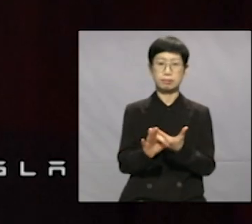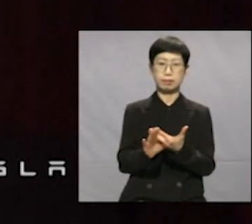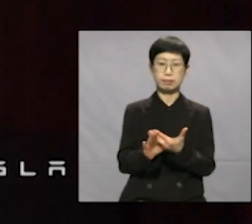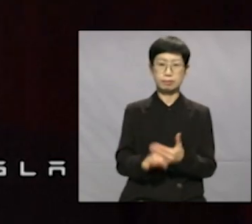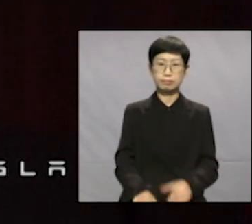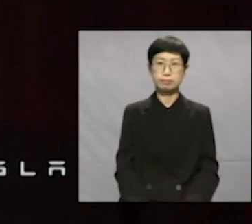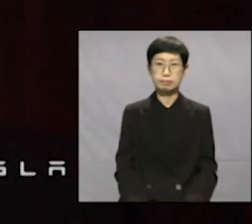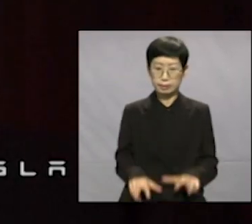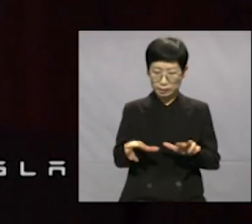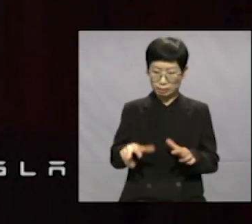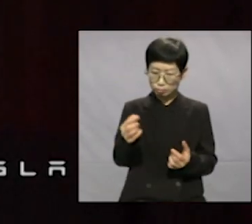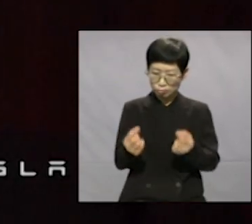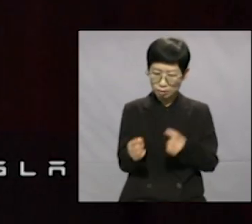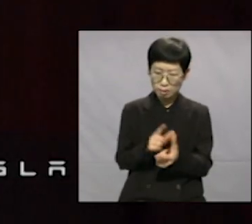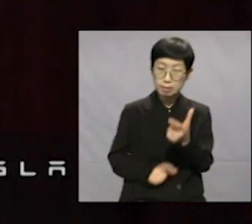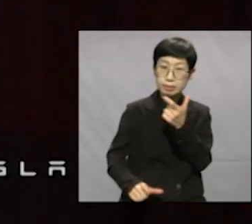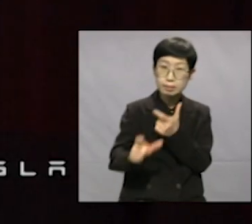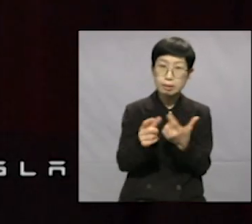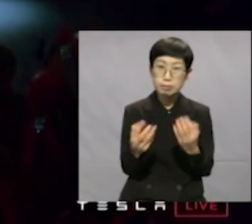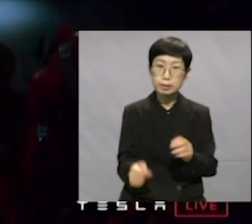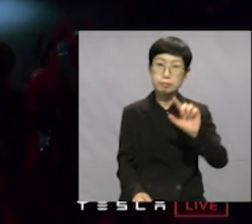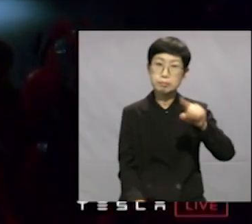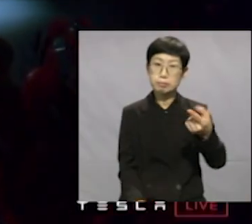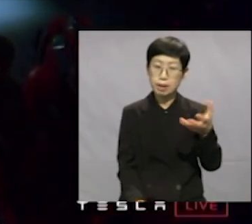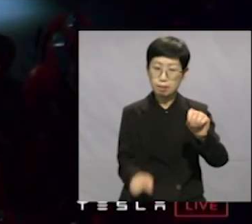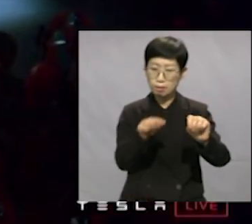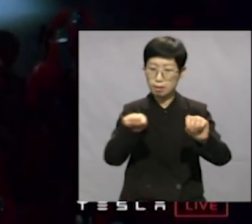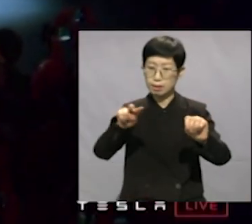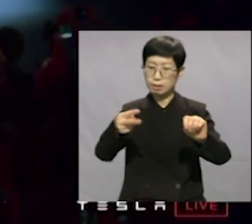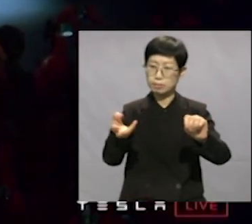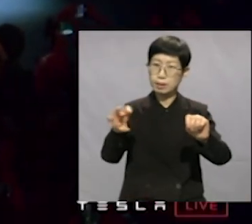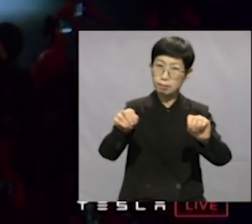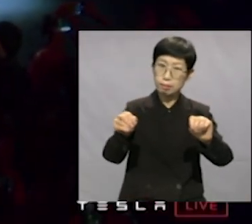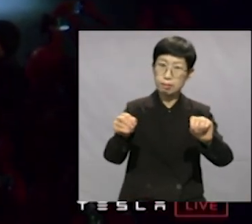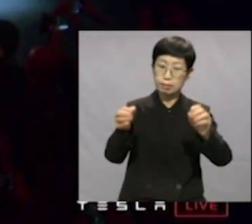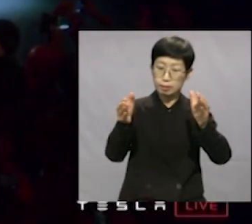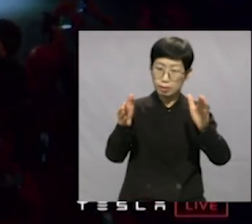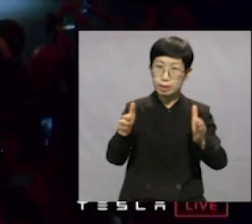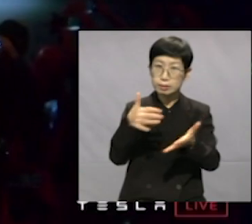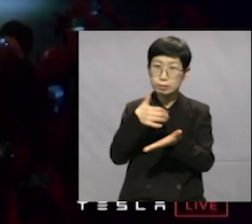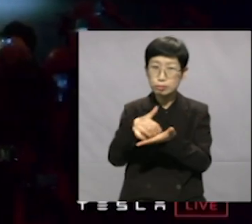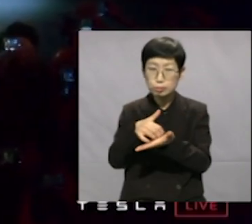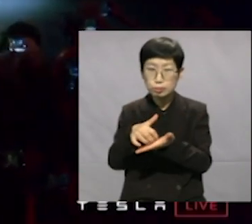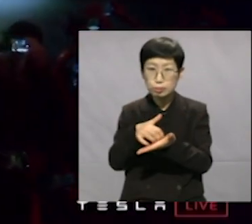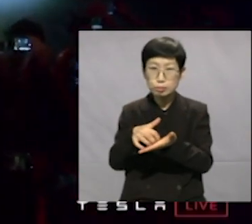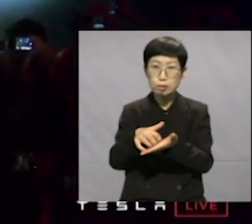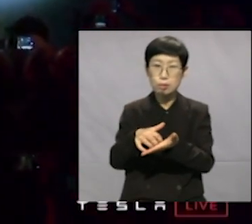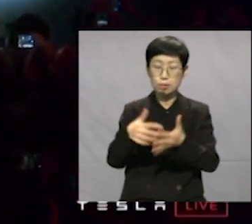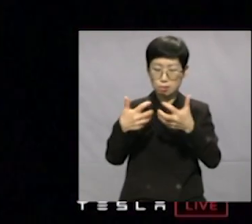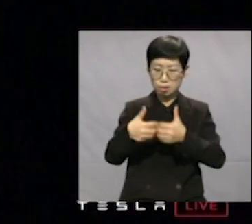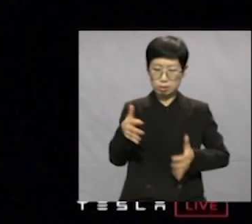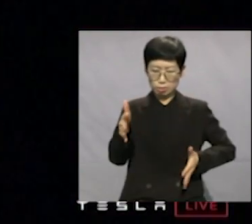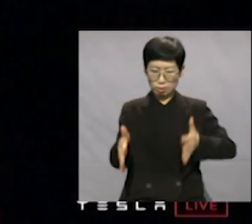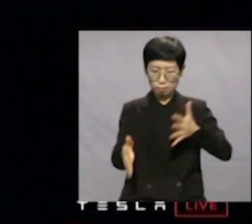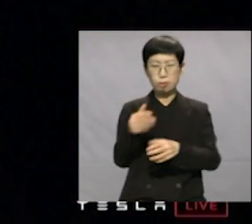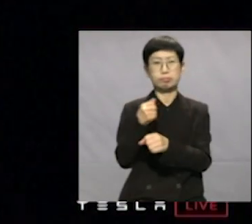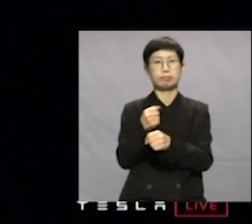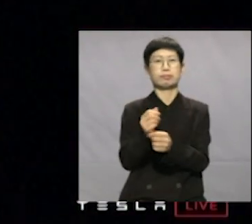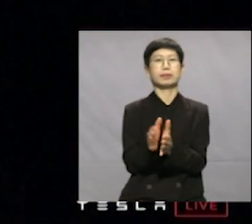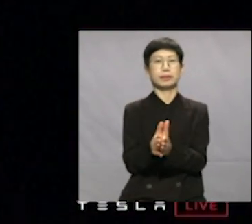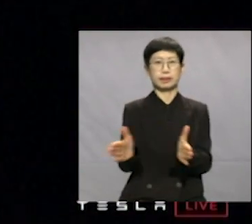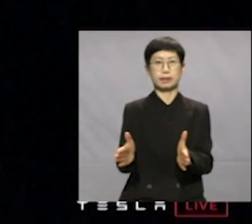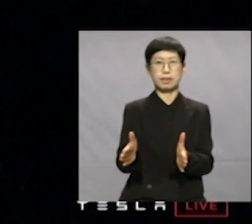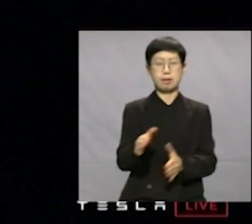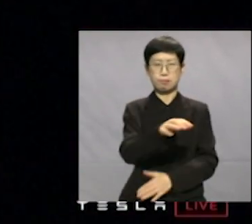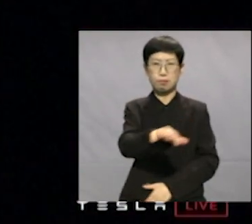인류의 수보다도 훨씬 더 많은 100억 대에서 200억 대의 휴머노이드 로봇이 네. 이제 생산되기 시작해서 배치가 되기